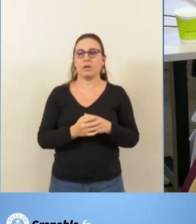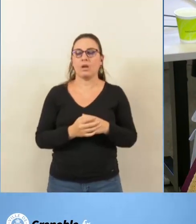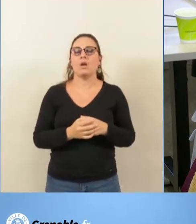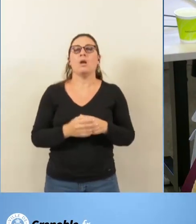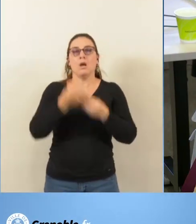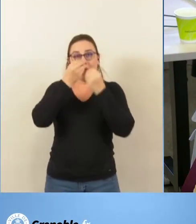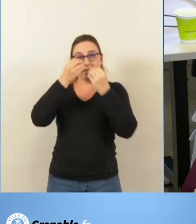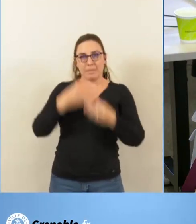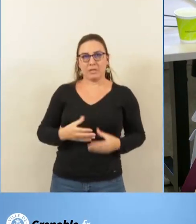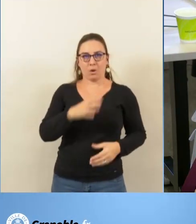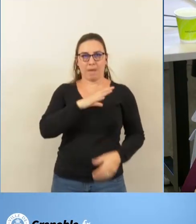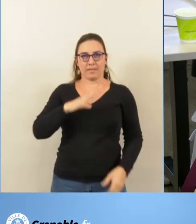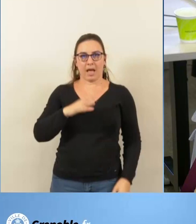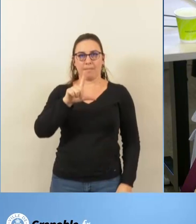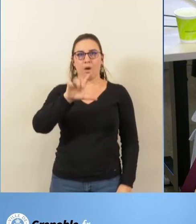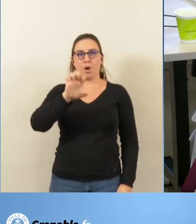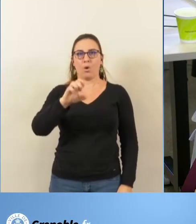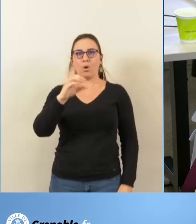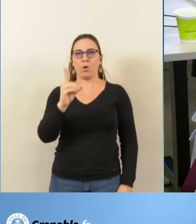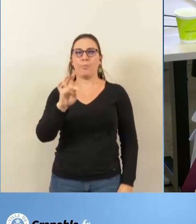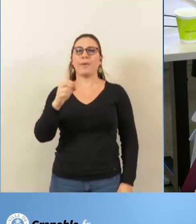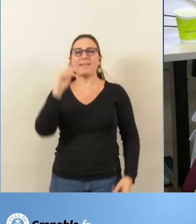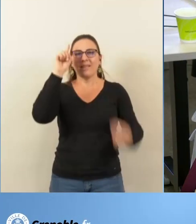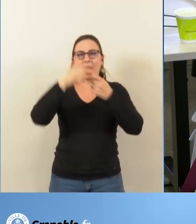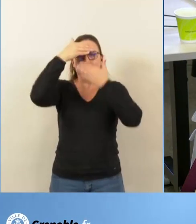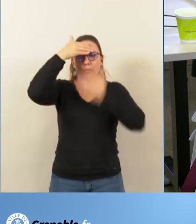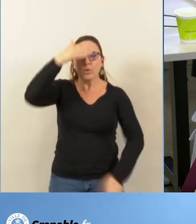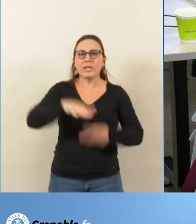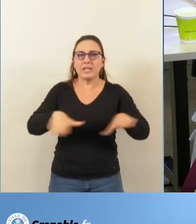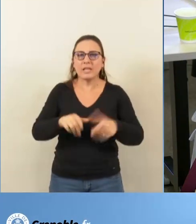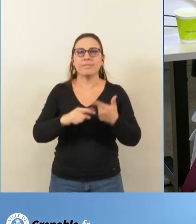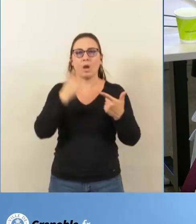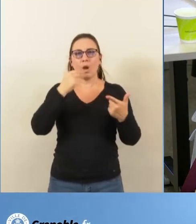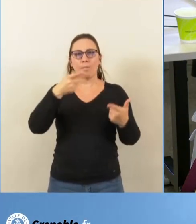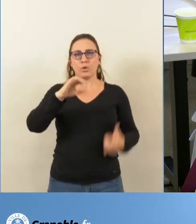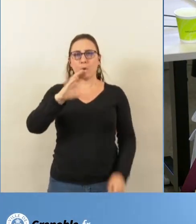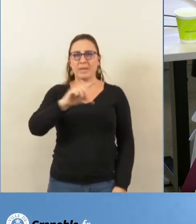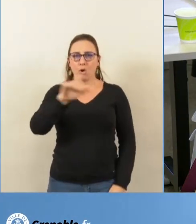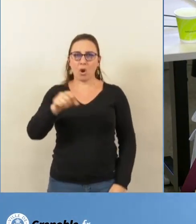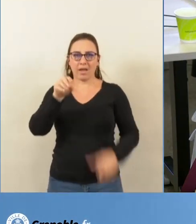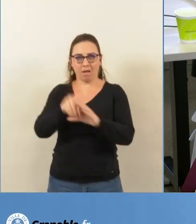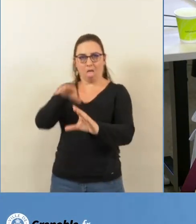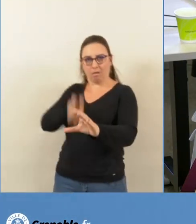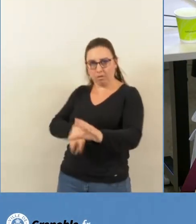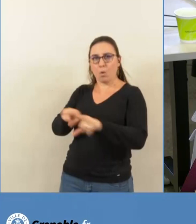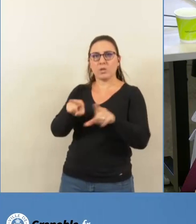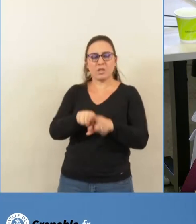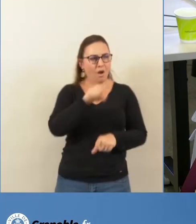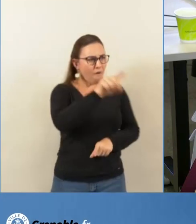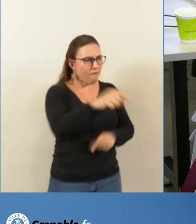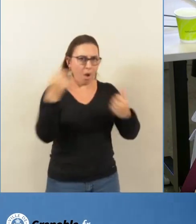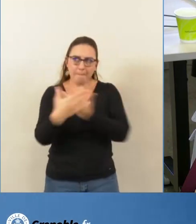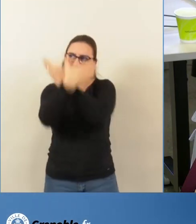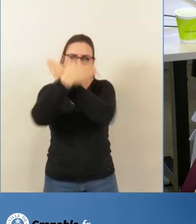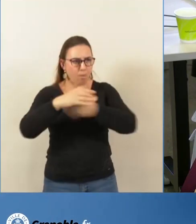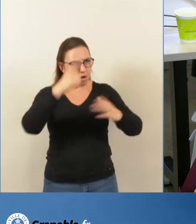la démission de Chloé Le Bret dans l'imbroglio du burkini le départ de Lionel picolé à qui vous reprochait d'avoir accepté une mission métropolitaine